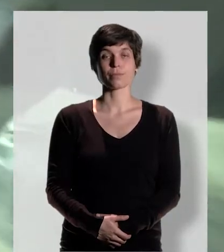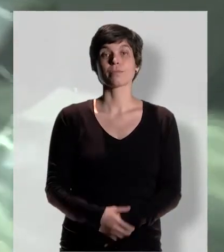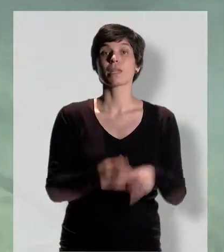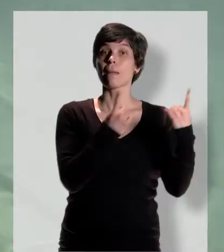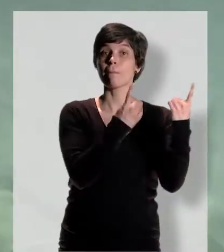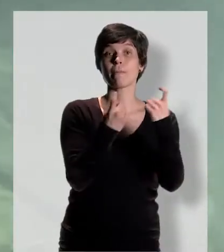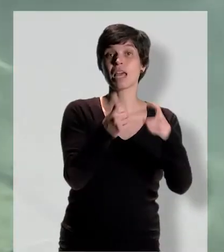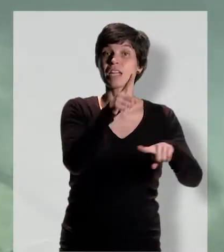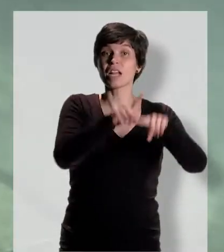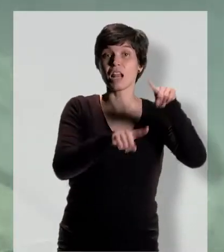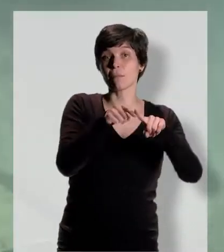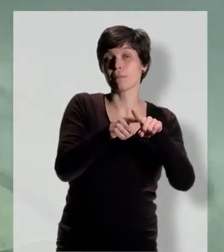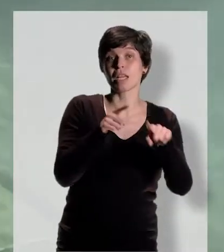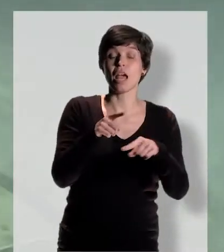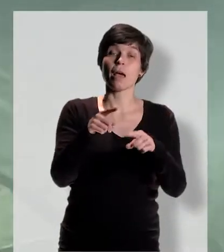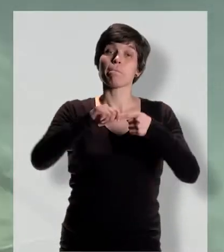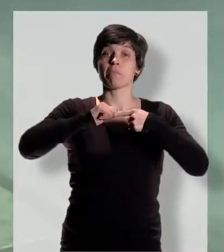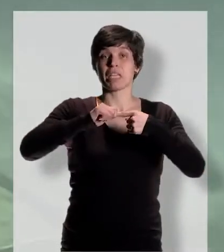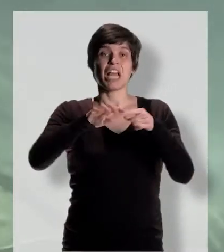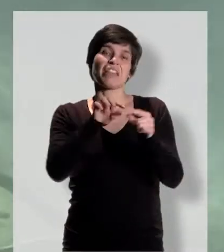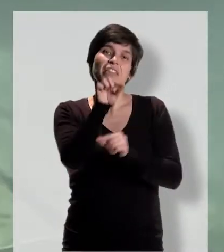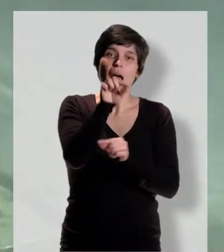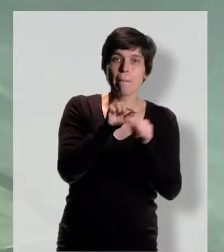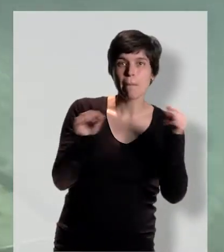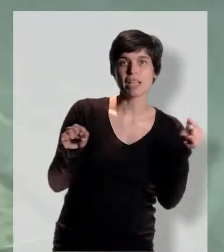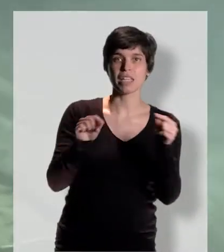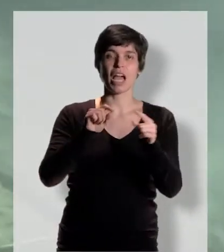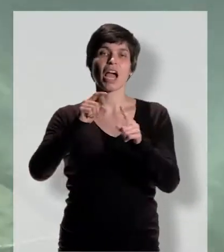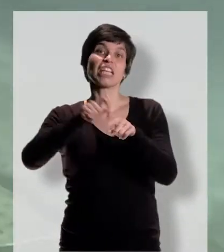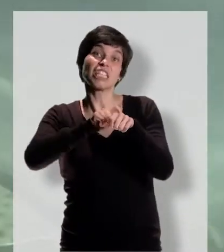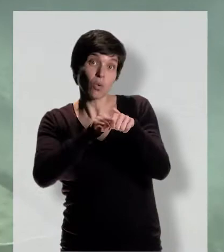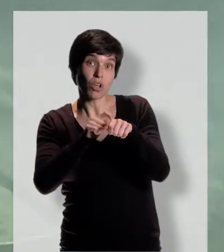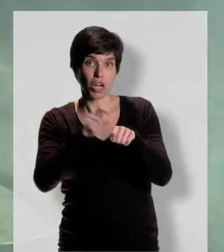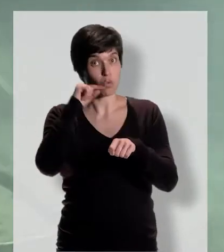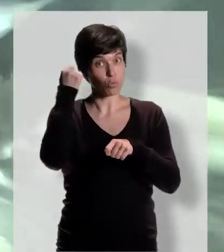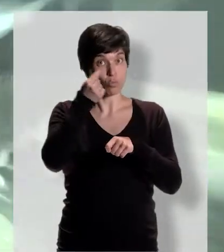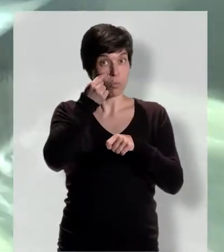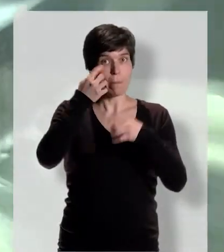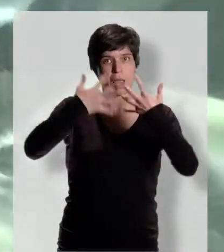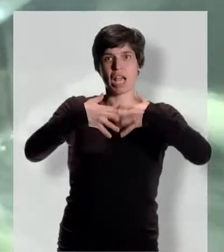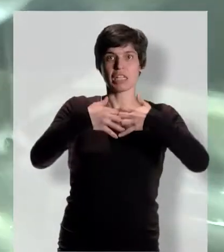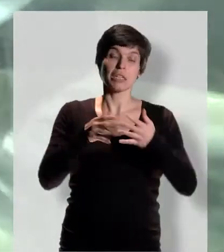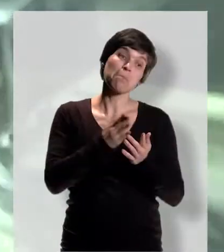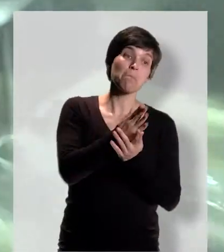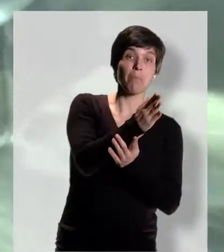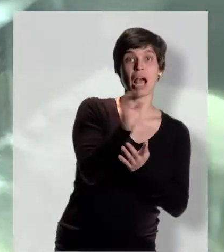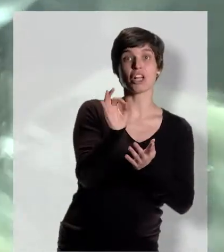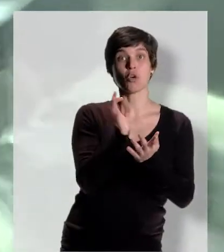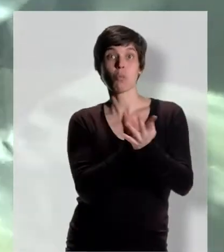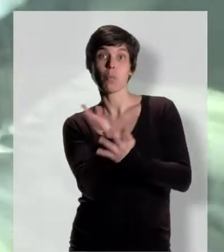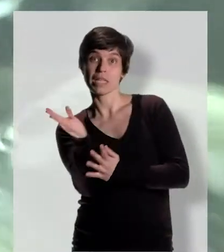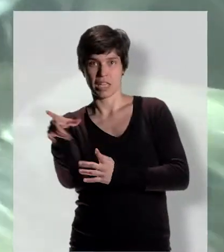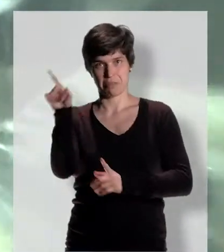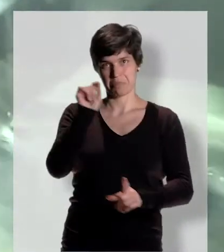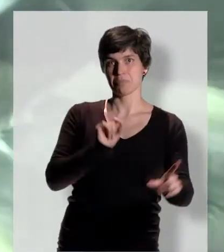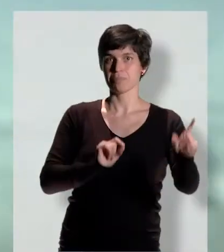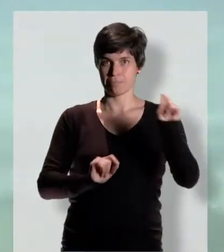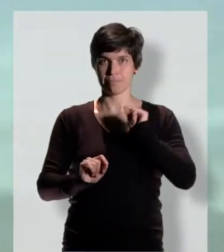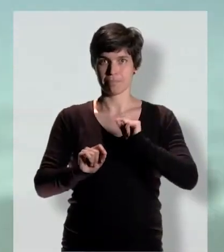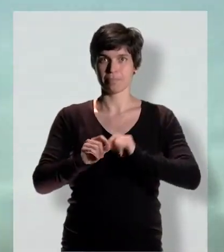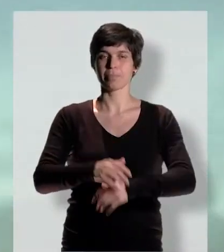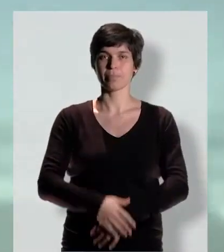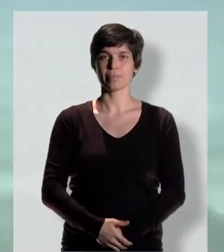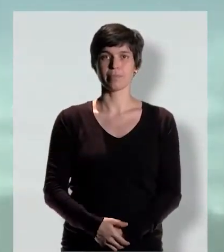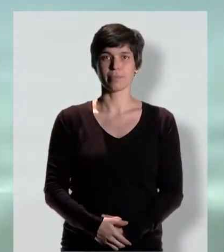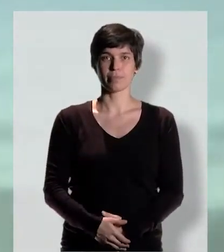Beharren arabera, piezaren tamaina eta ezaugarriak kontutan hartuta, mekanizatze makina bat edo beste aukeratzen da.